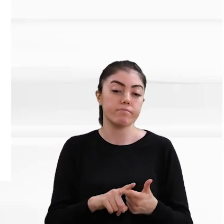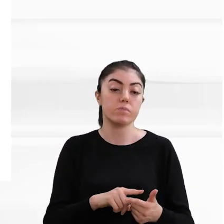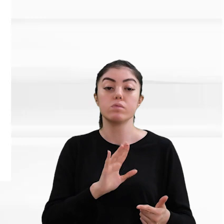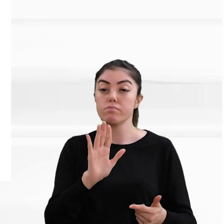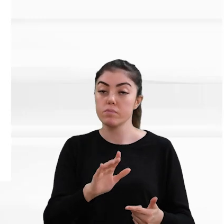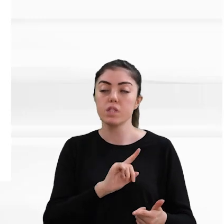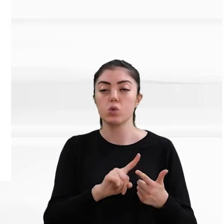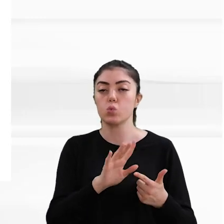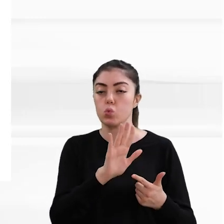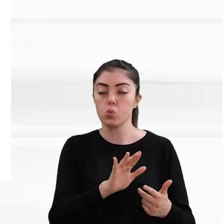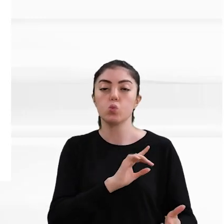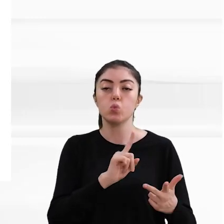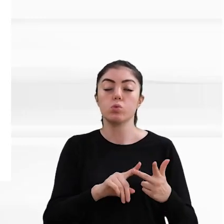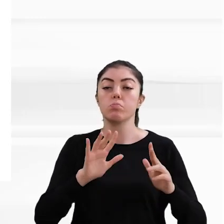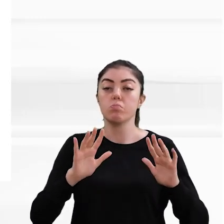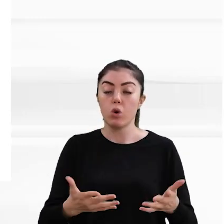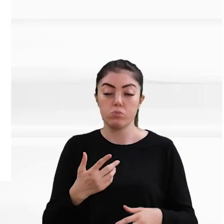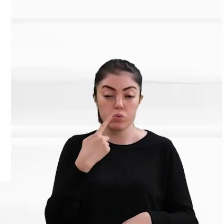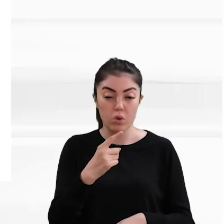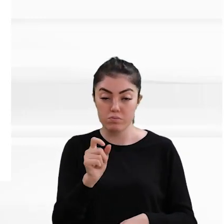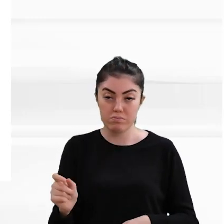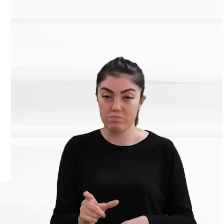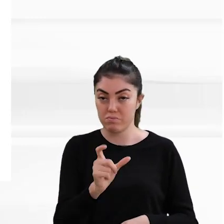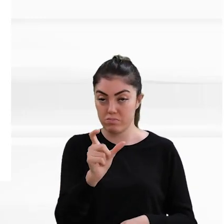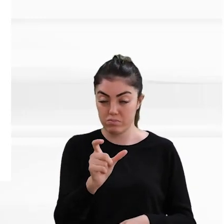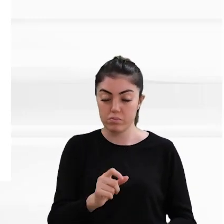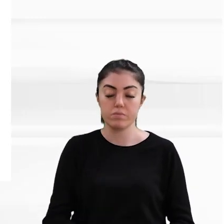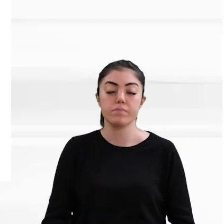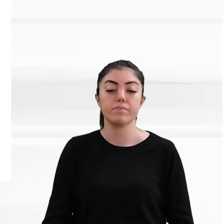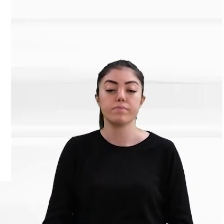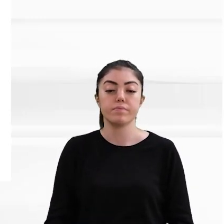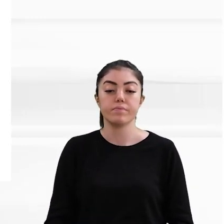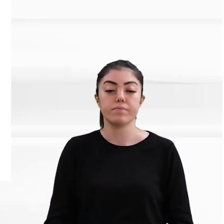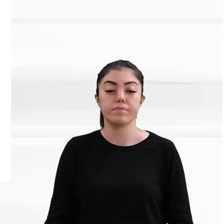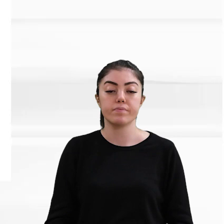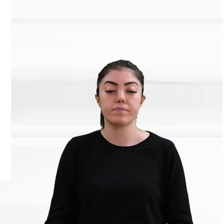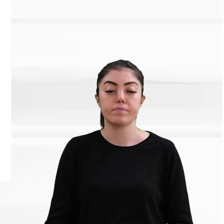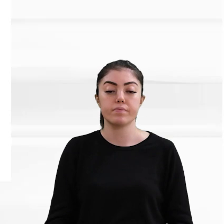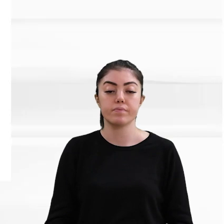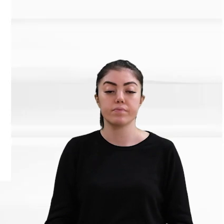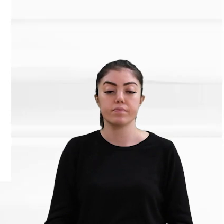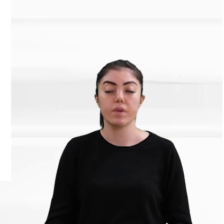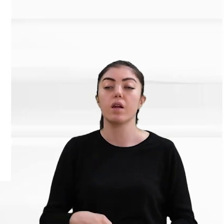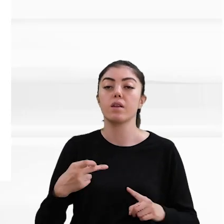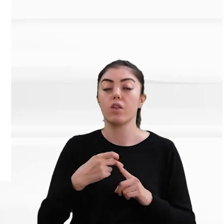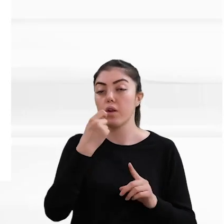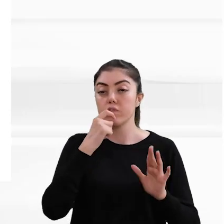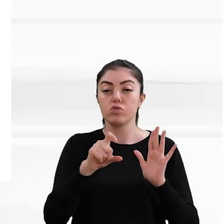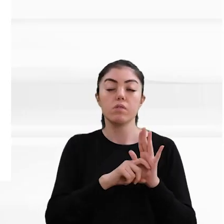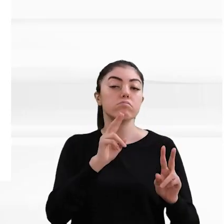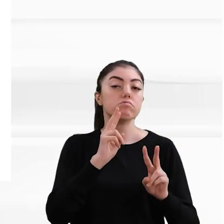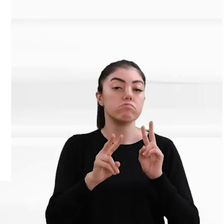yanlıştır. Üçüncü öncülümüze bakalım. Bozulmaya uğrayarak atom veya kütle numarası farklı olan başka çekirdeklere